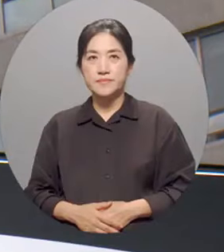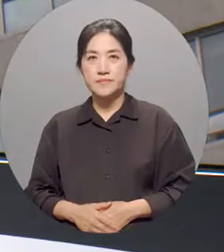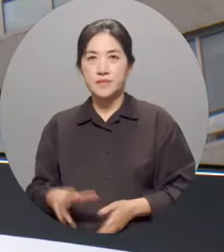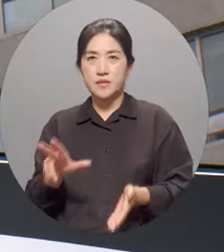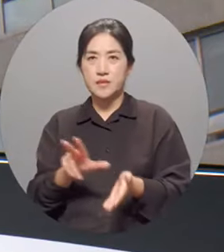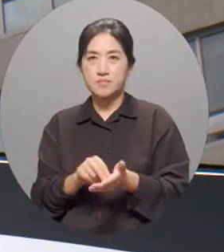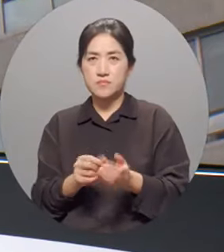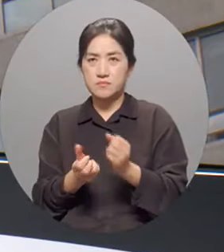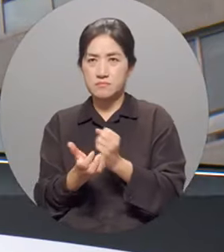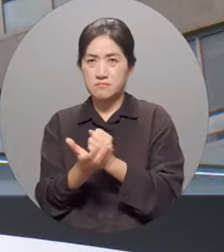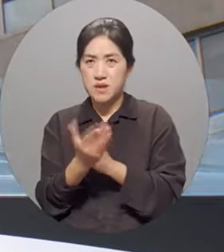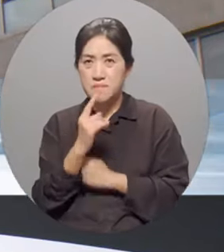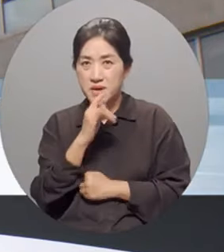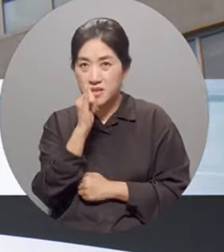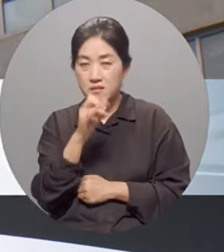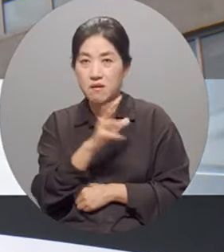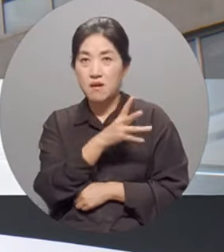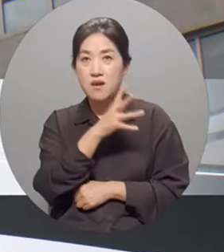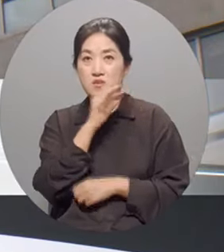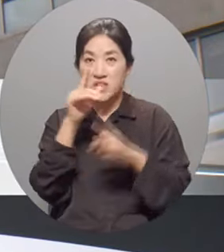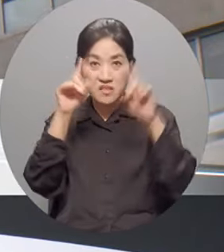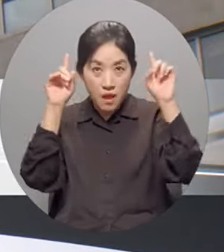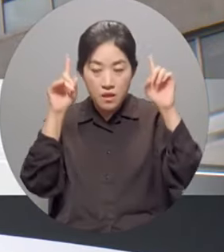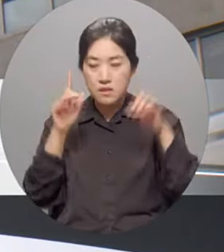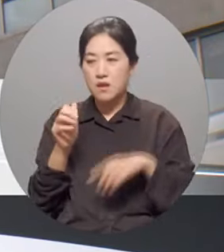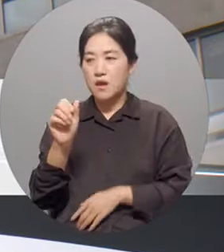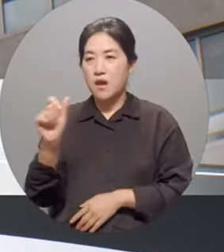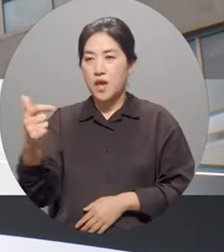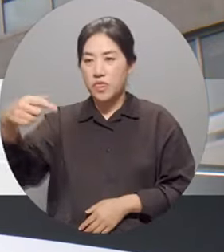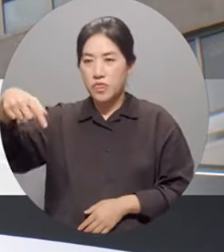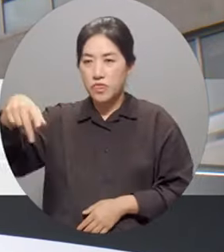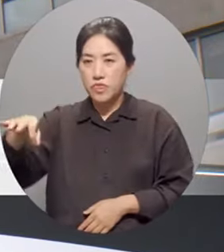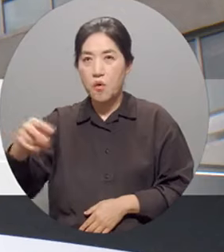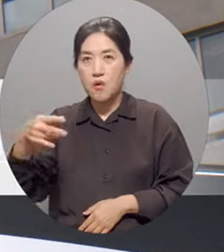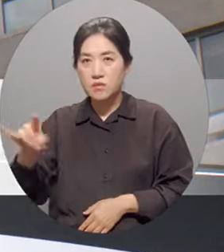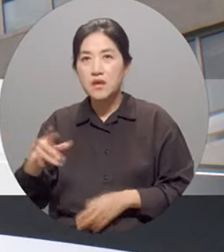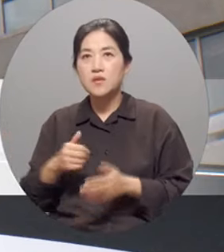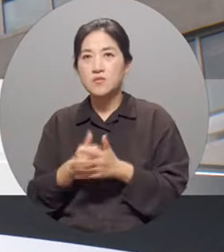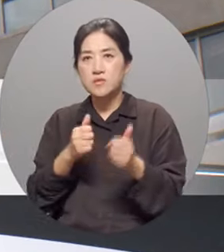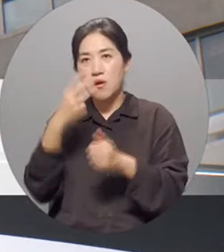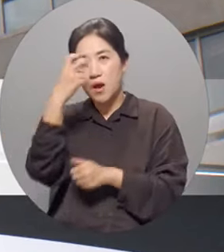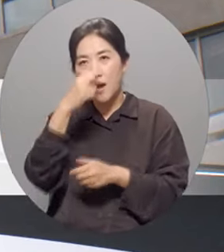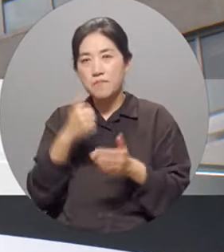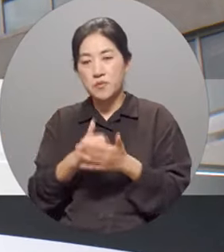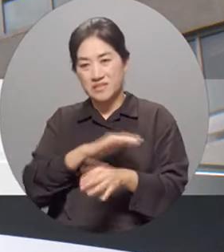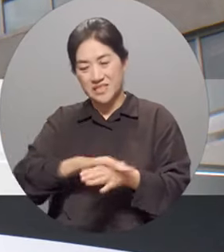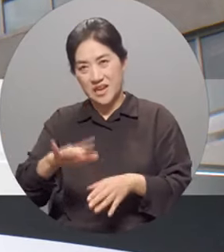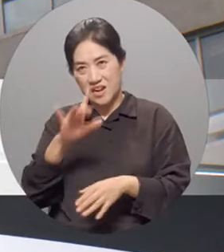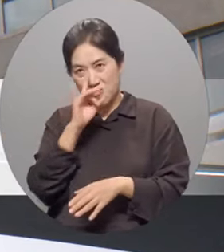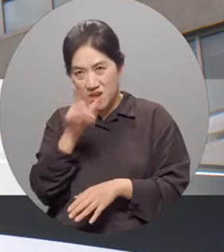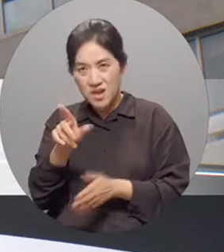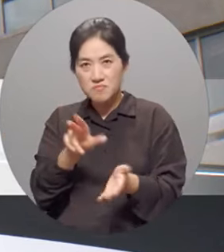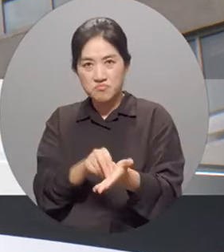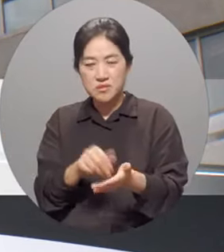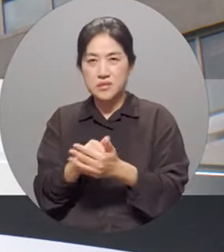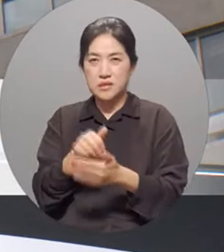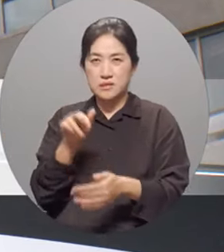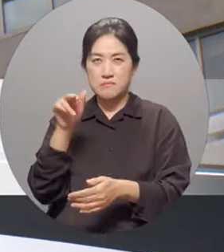문제 유출 논란이이었던 연세대에 이어 한성대에서 수시전형 시험 감독이 제대로 이루어지지 않았다는